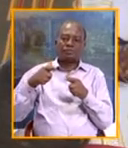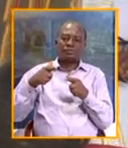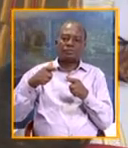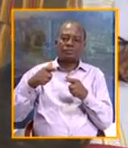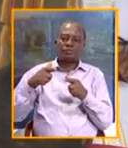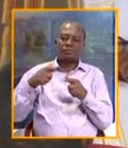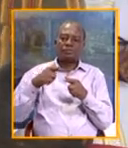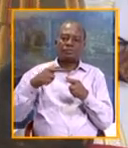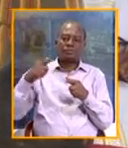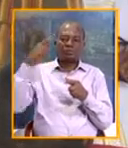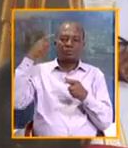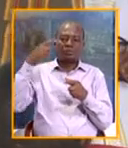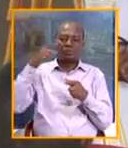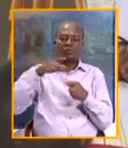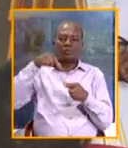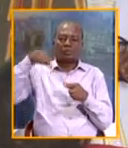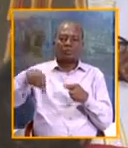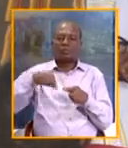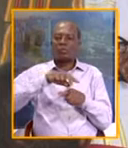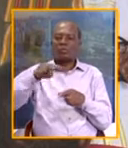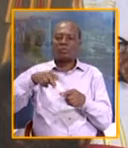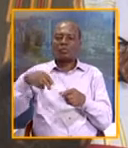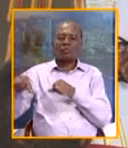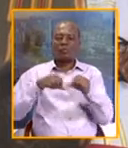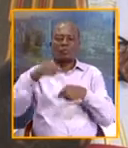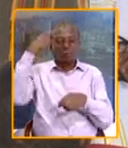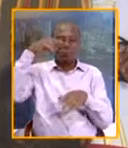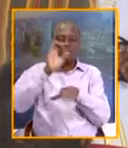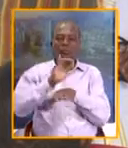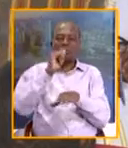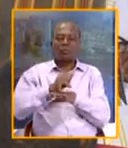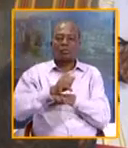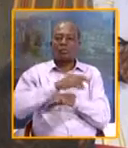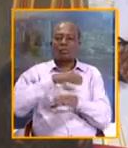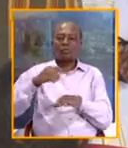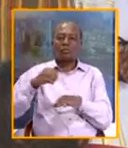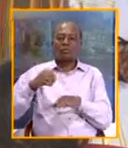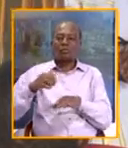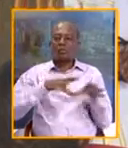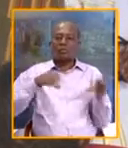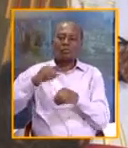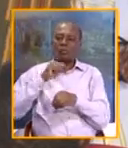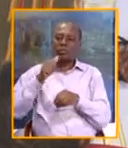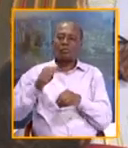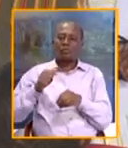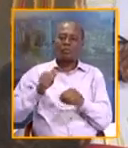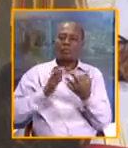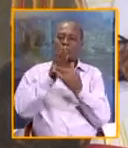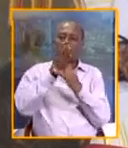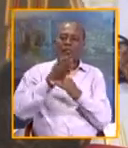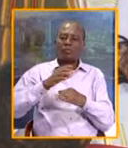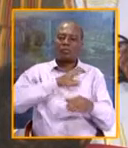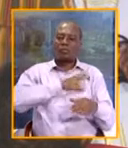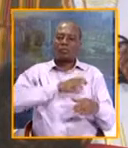taylor colossal que vous avez abattu pour la côte d'ivoire plusieurs cambrai et que vous ne jugez pas à travers le comportement